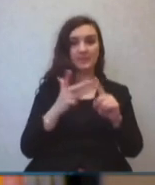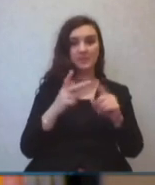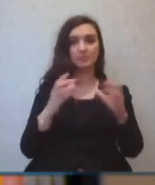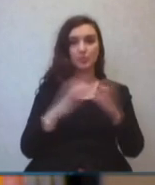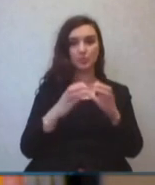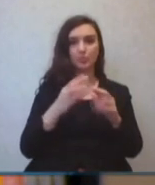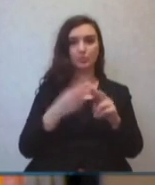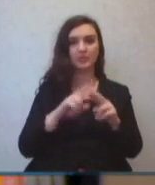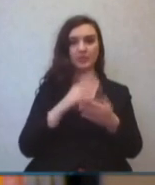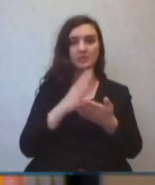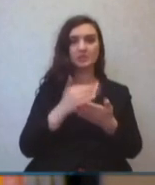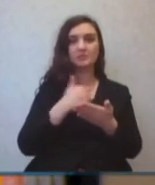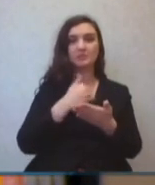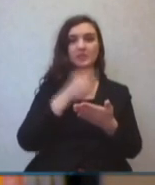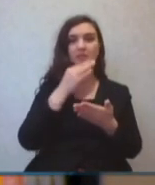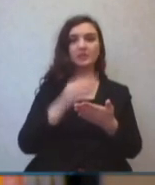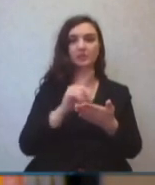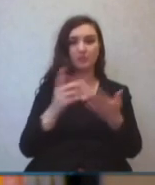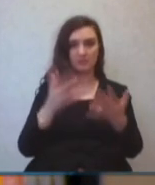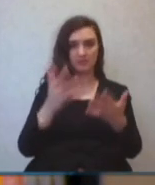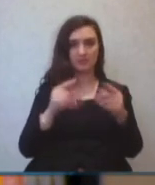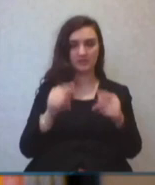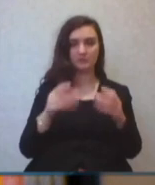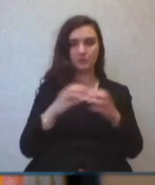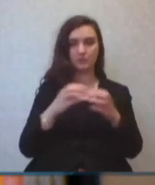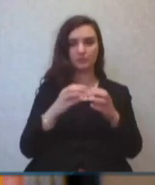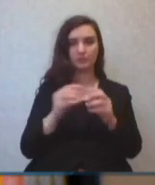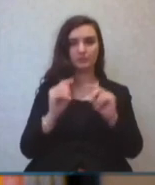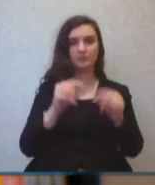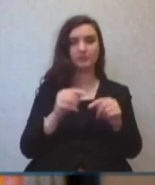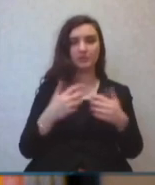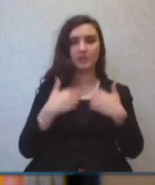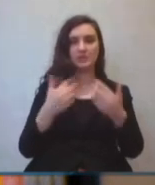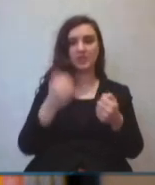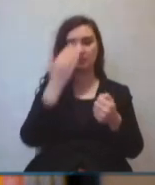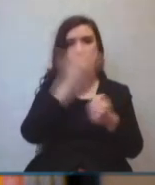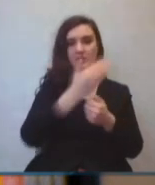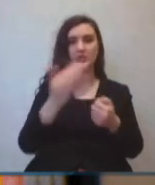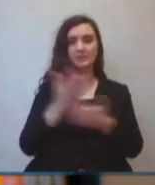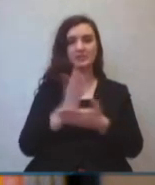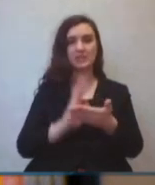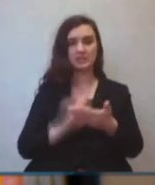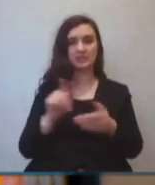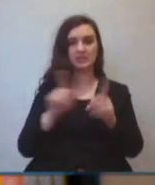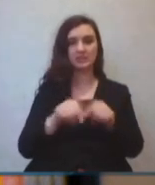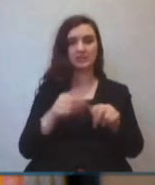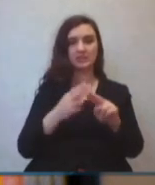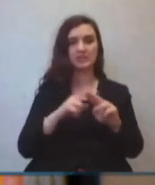ჯგუფი, ესა მე მინდა გითხრათ, რომ ალბათ აი ამ ჯგუფში მოხდა ჯანსაღი მოსახლეობის გარკვეული ნაწილი,